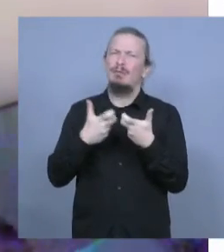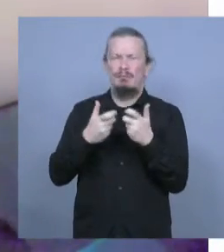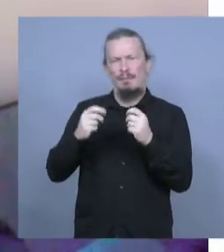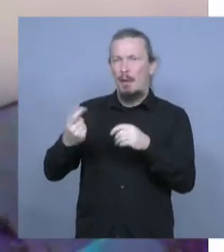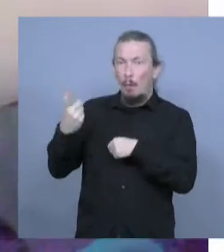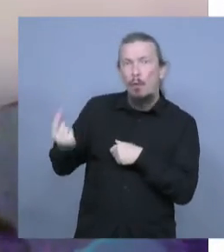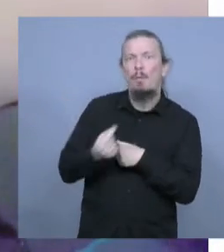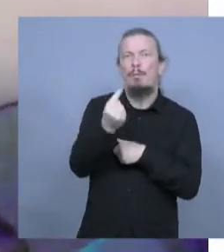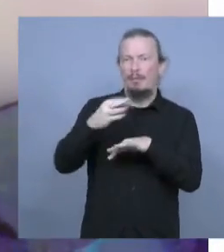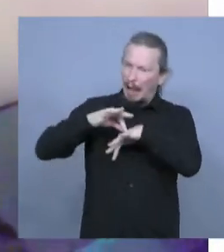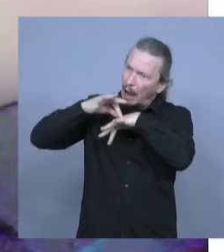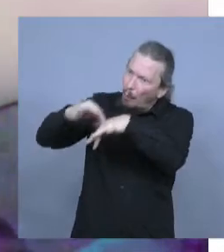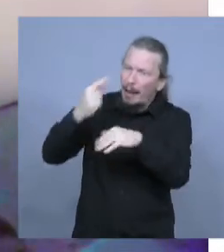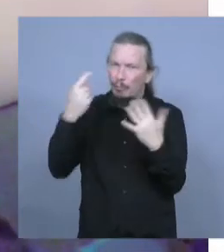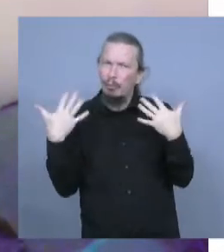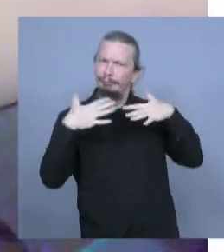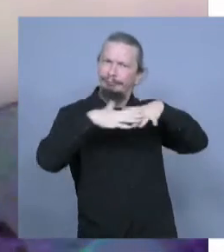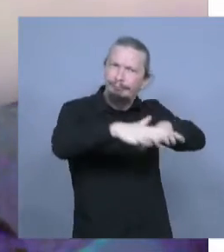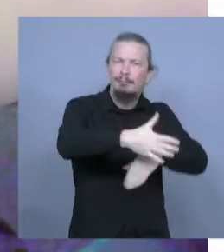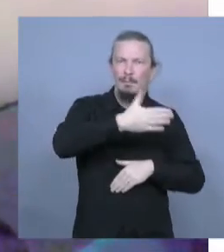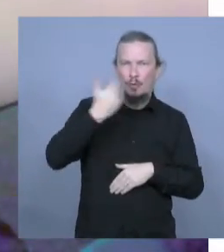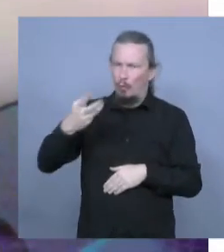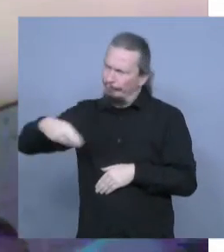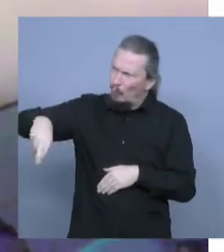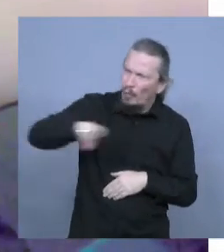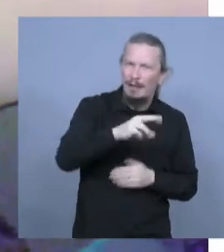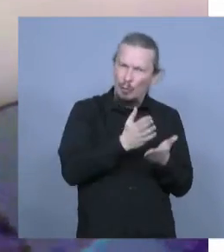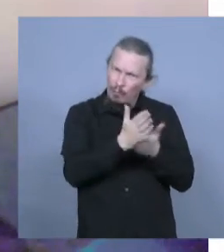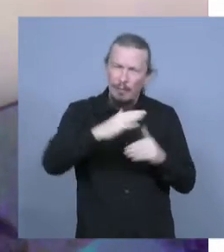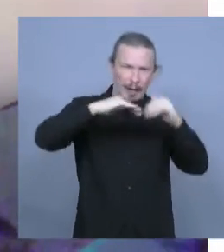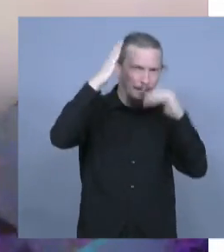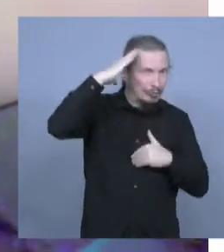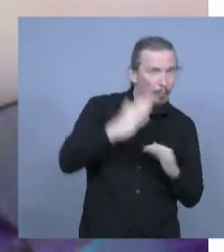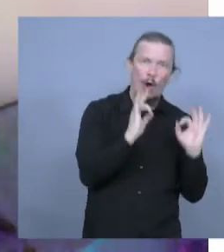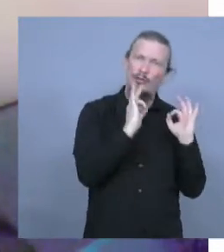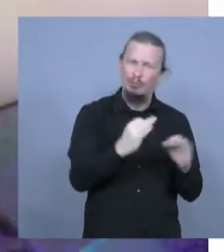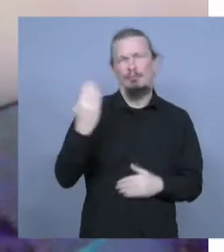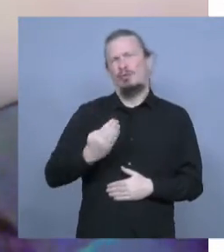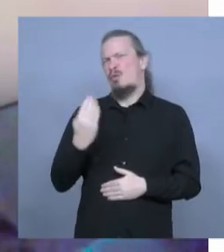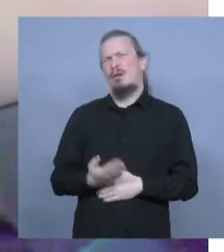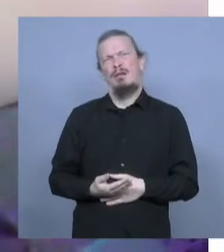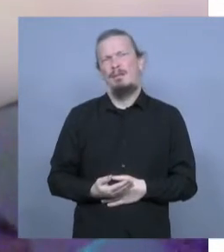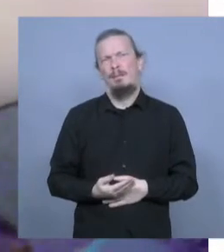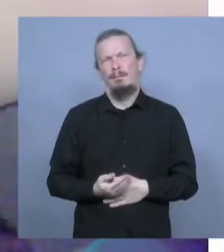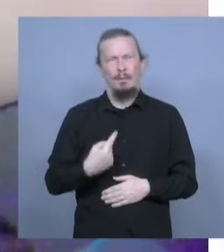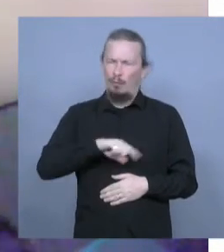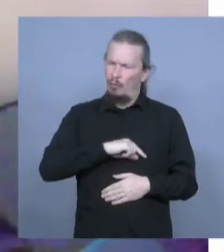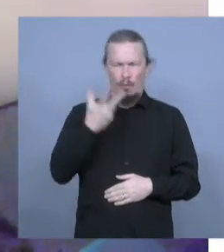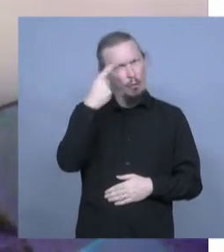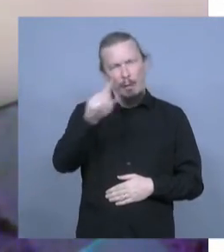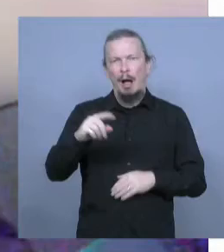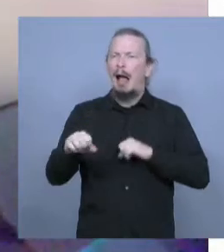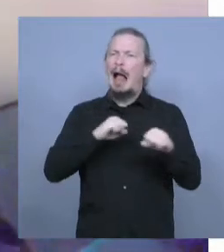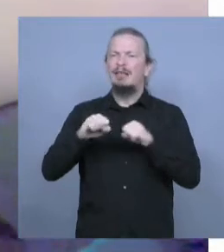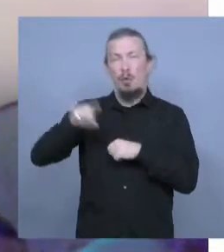des ménages dans leur démarche d'insertion et leur réorientation vers des dispositifs d'hébergement est nécessaire. Nous ne comprenons pas que ces actions puissent